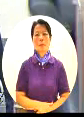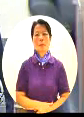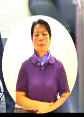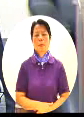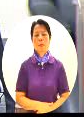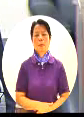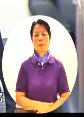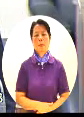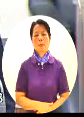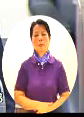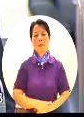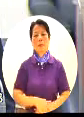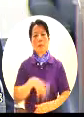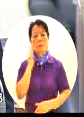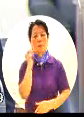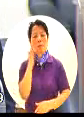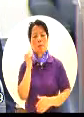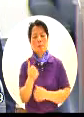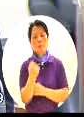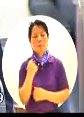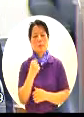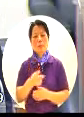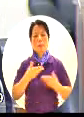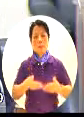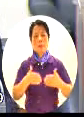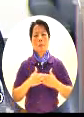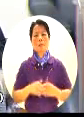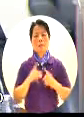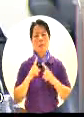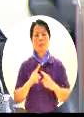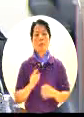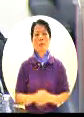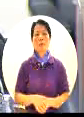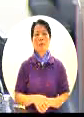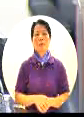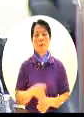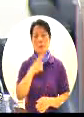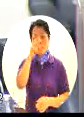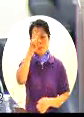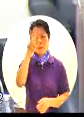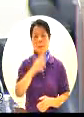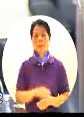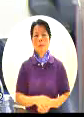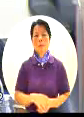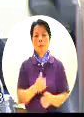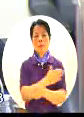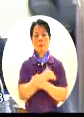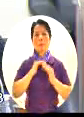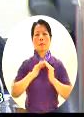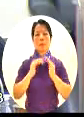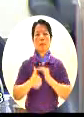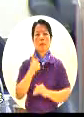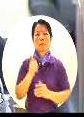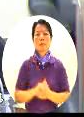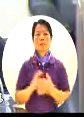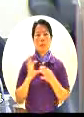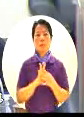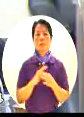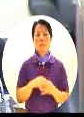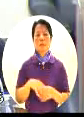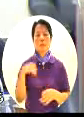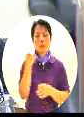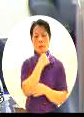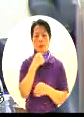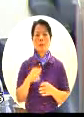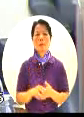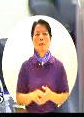说服力的一个重要的一个成员啦哈。我希望讲，咱陈市长哈，为咱为咱台湾啦